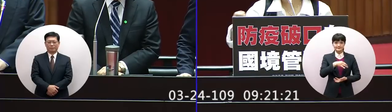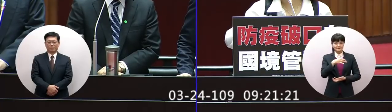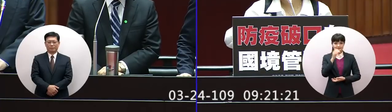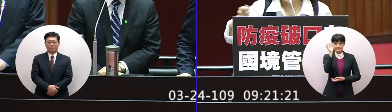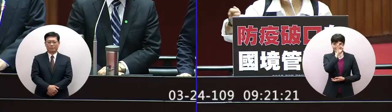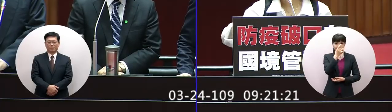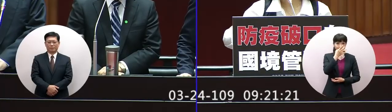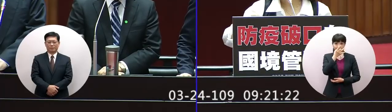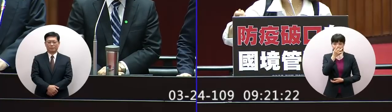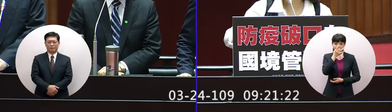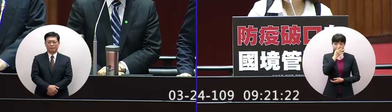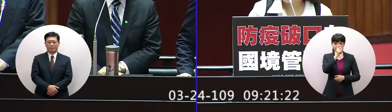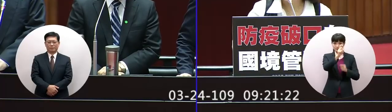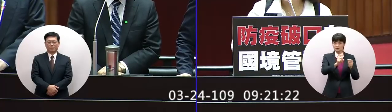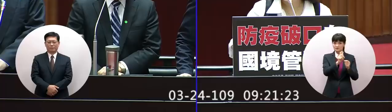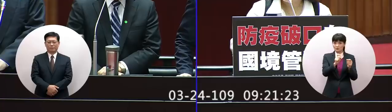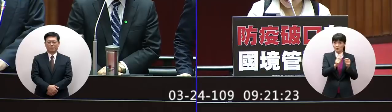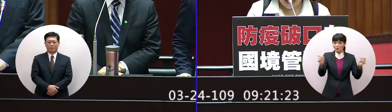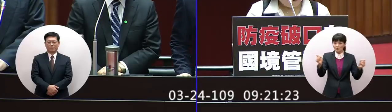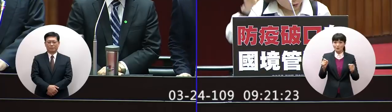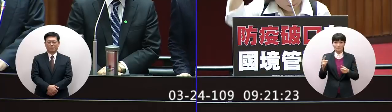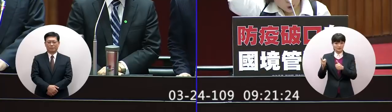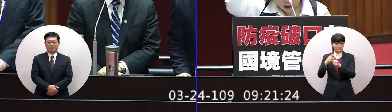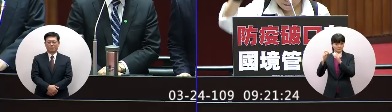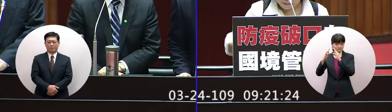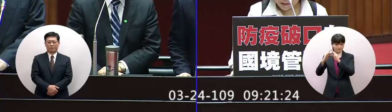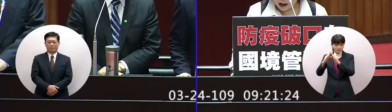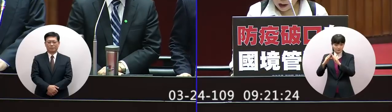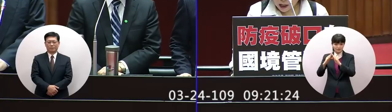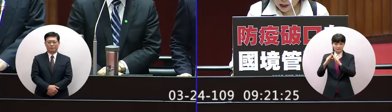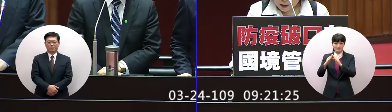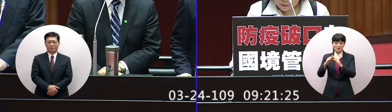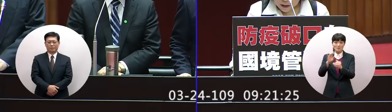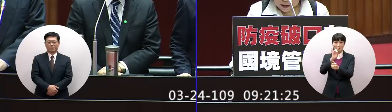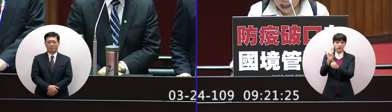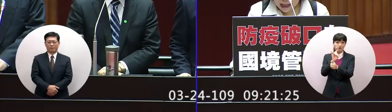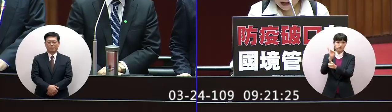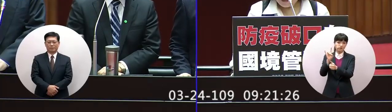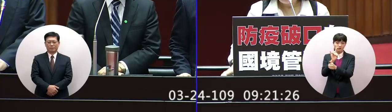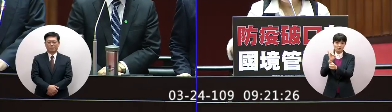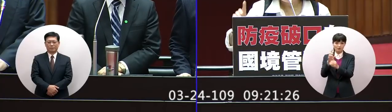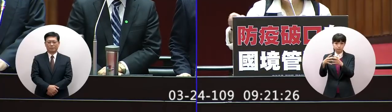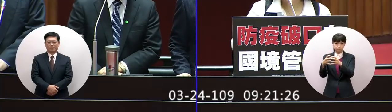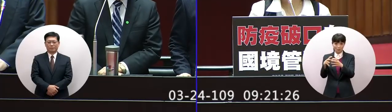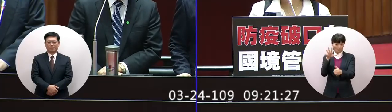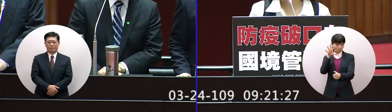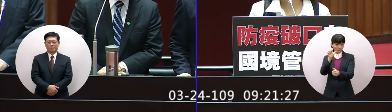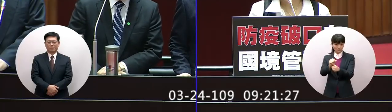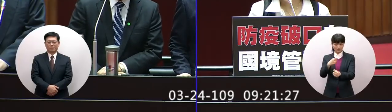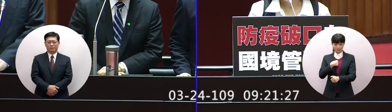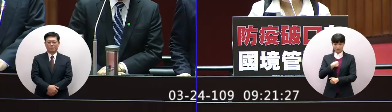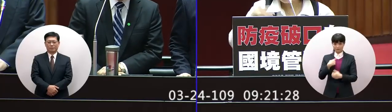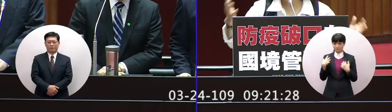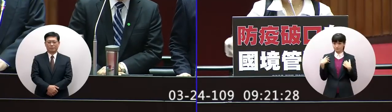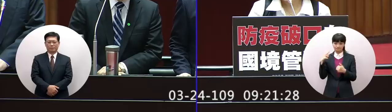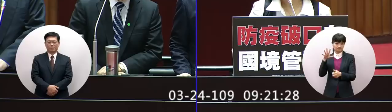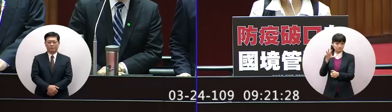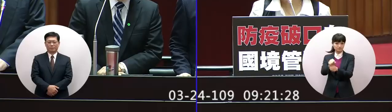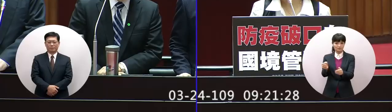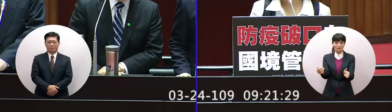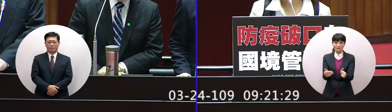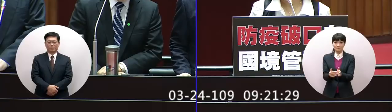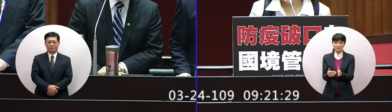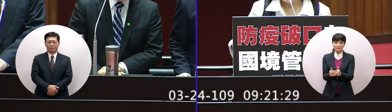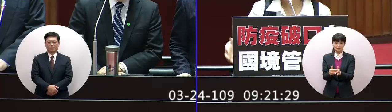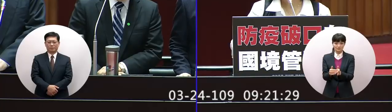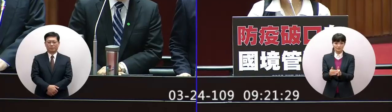去在第一银行的盗领案，我们破了。那我们其实从院长开